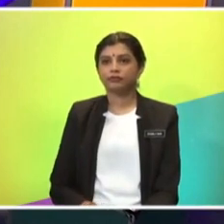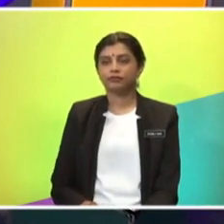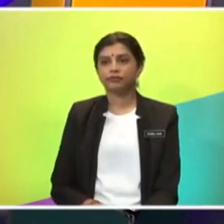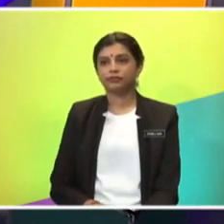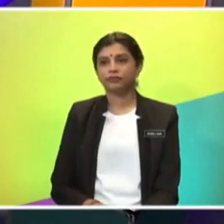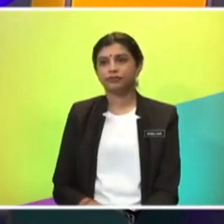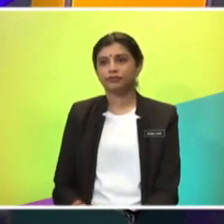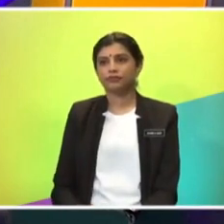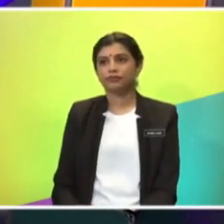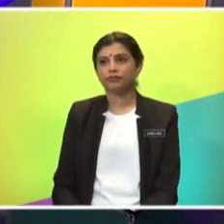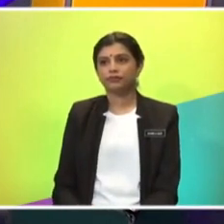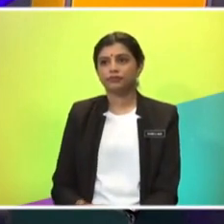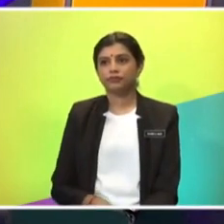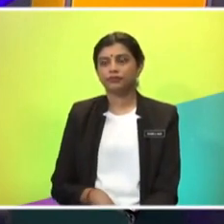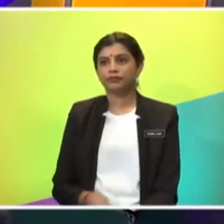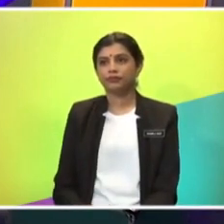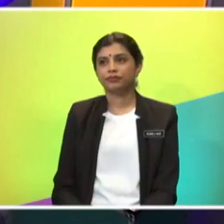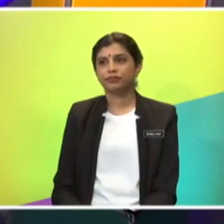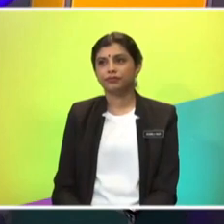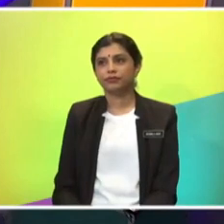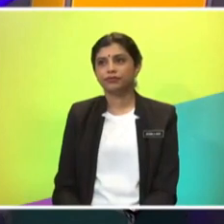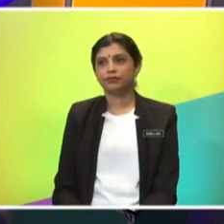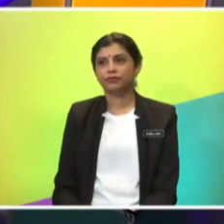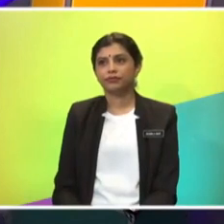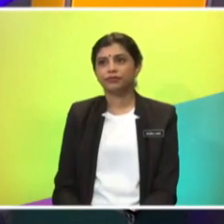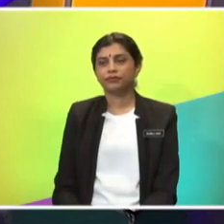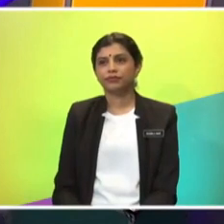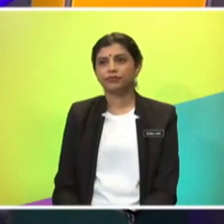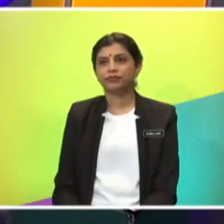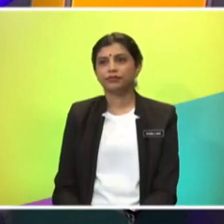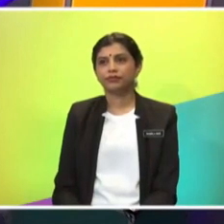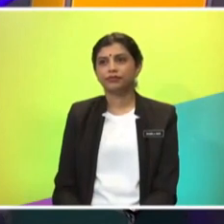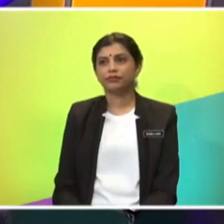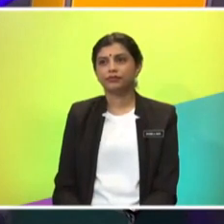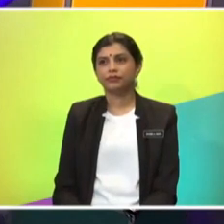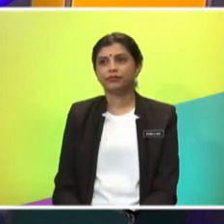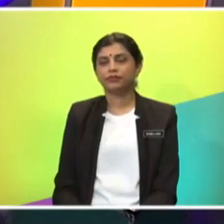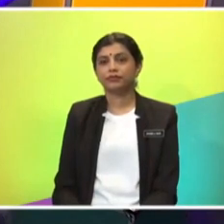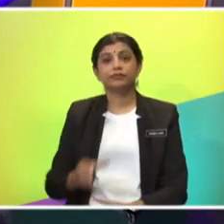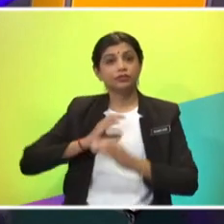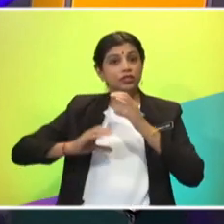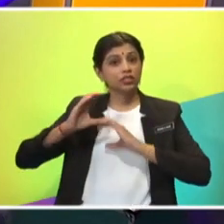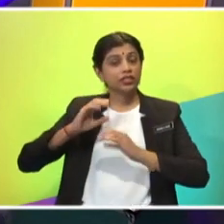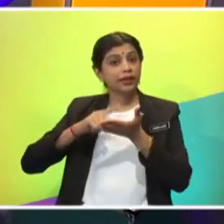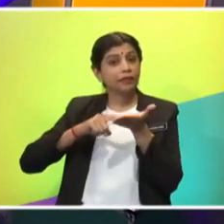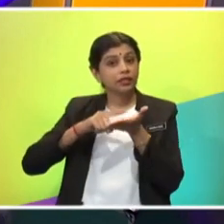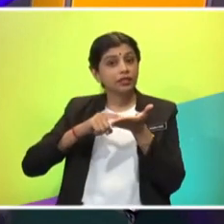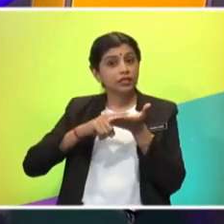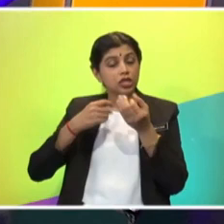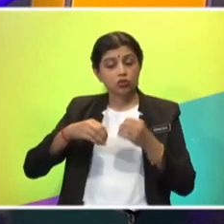Okey, adik Yo Louis. Mungkin adik Yulis boleh kongsikan cita-cita.